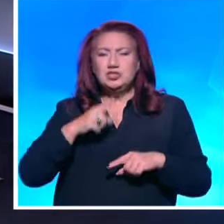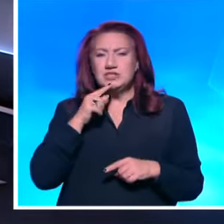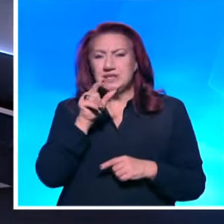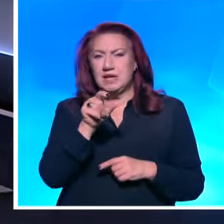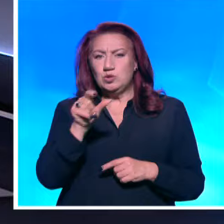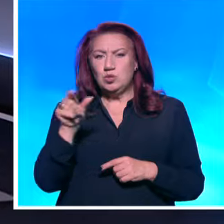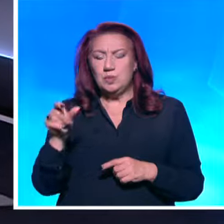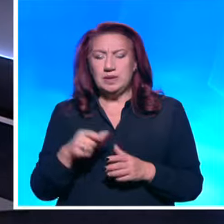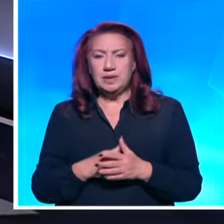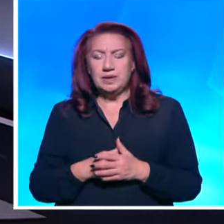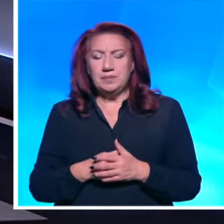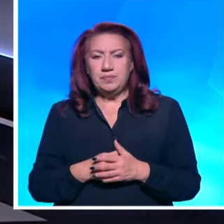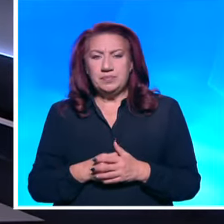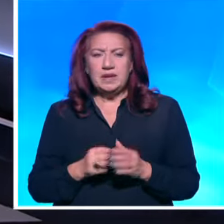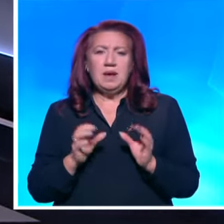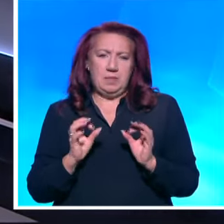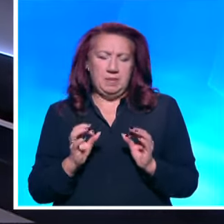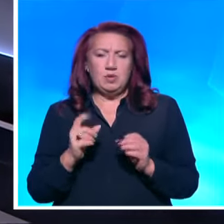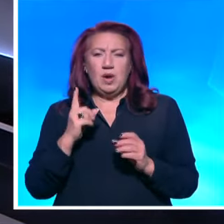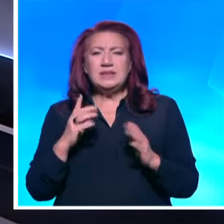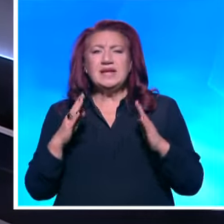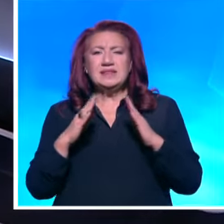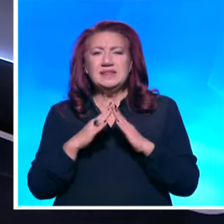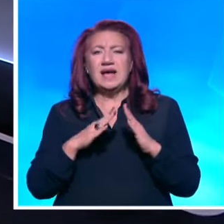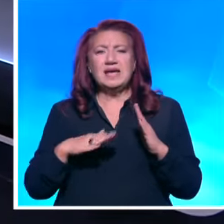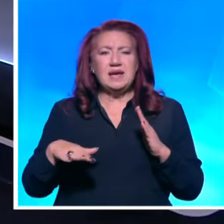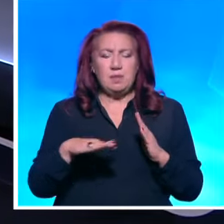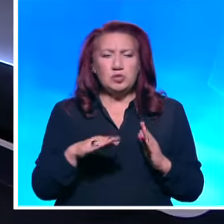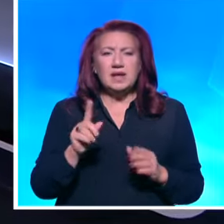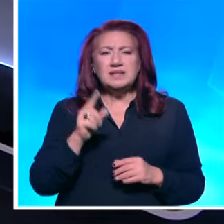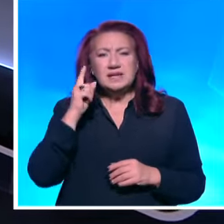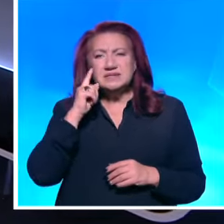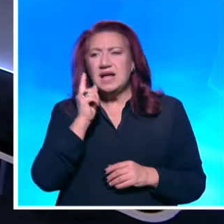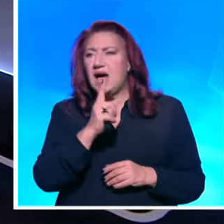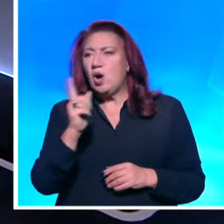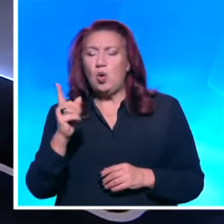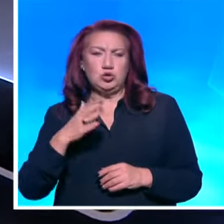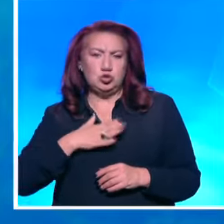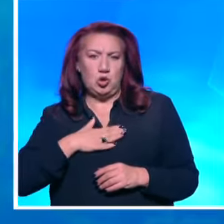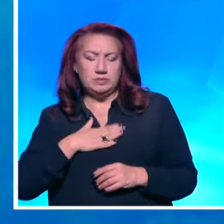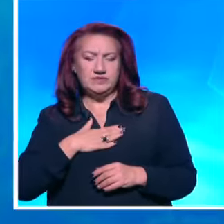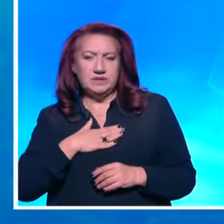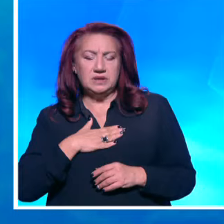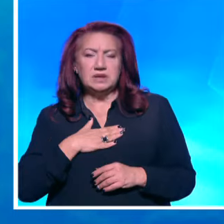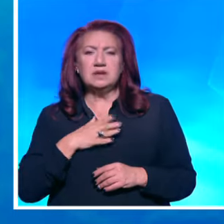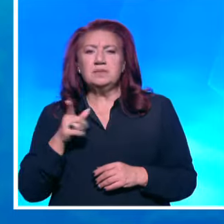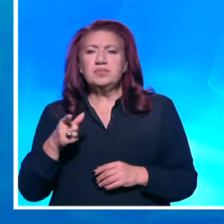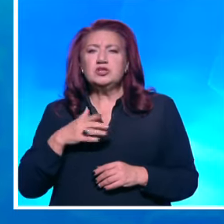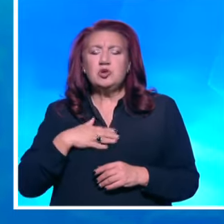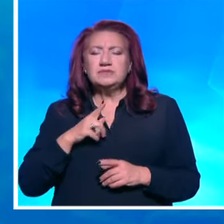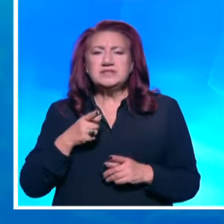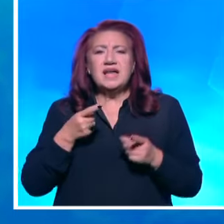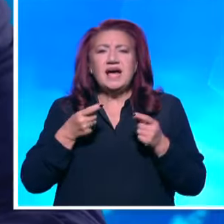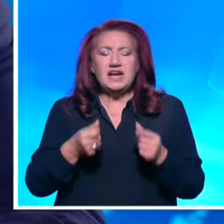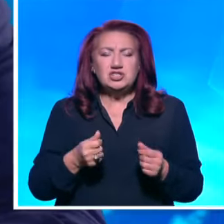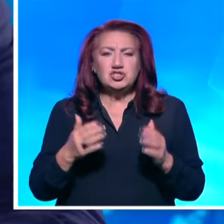няма проблем има един имот за който не се знаят собствениците или се знаят но но той не се грижи този собственик за